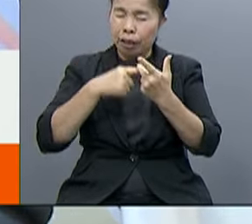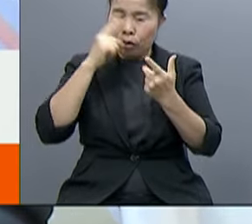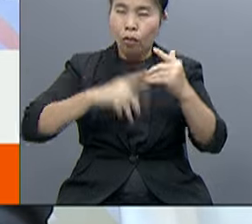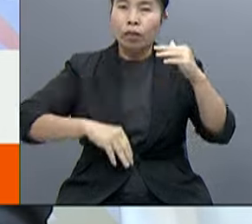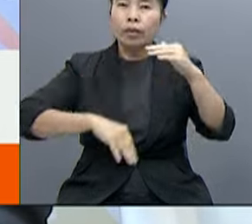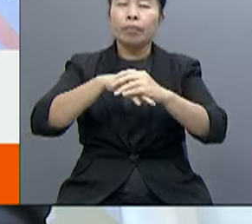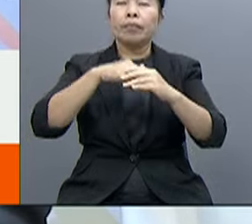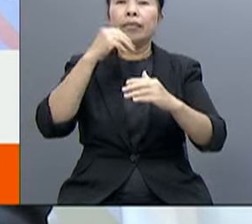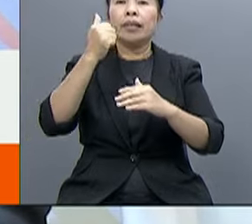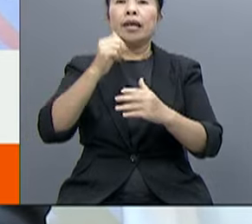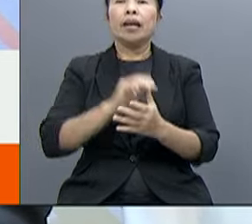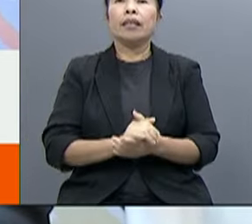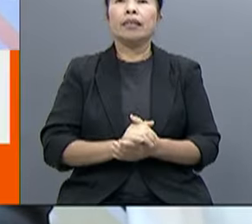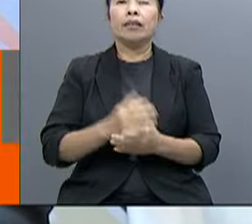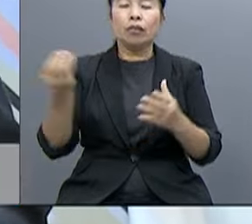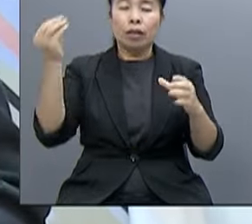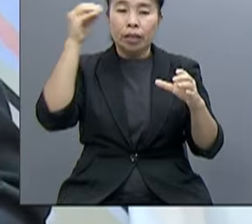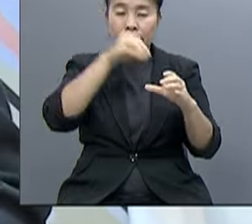ศ